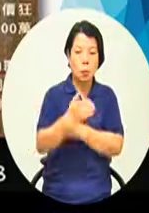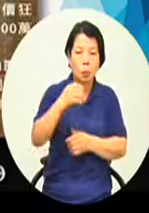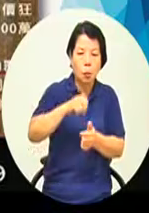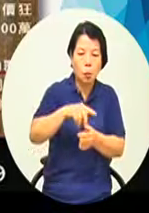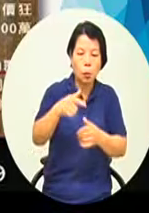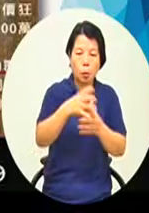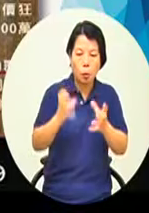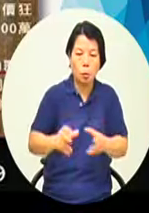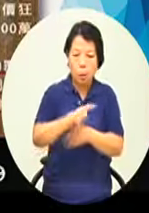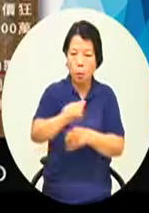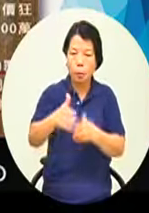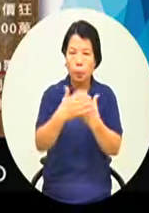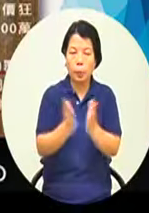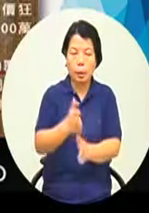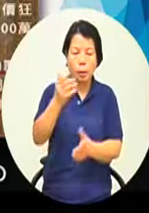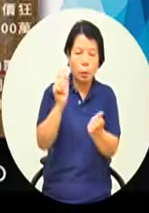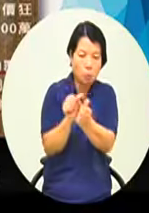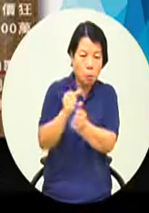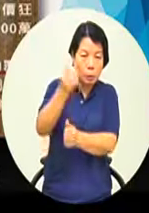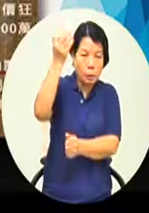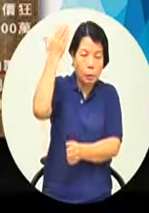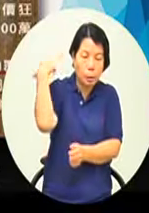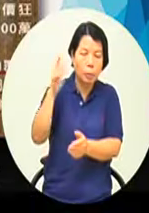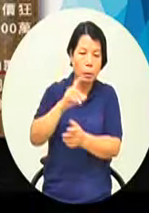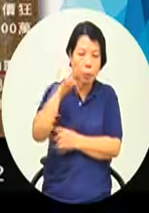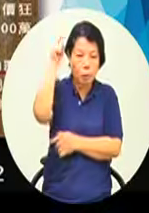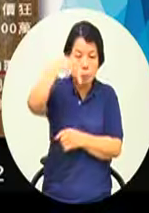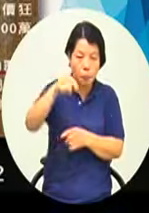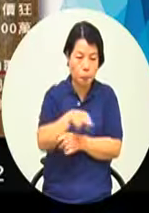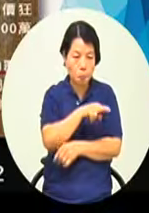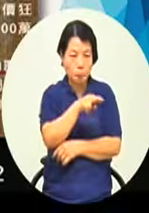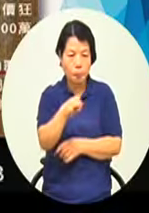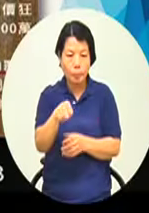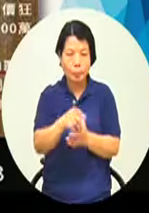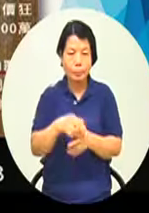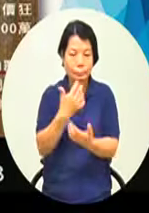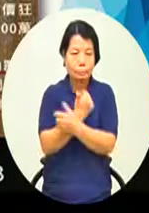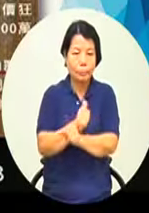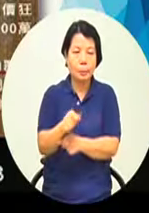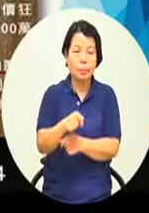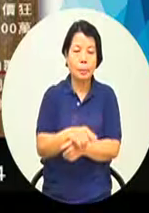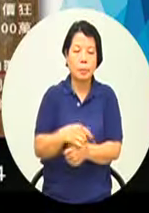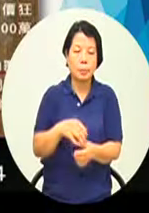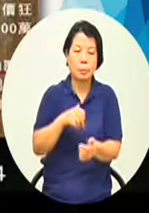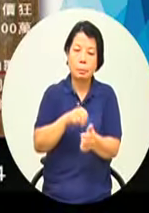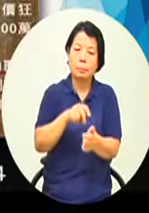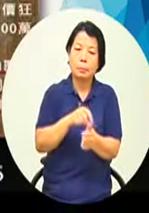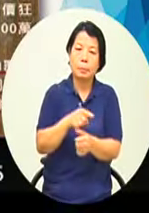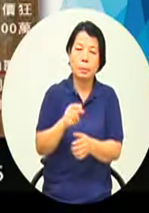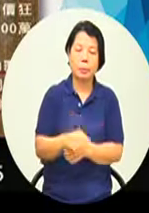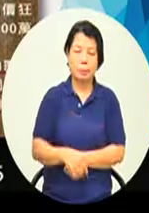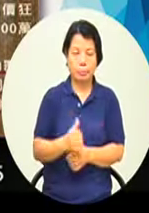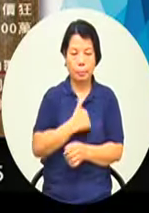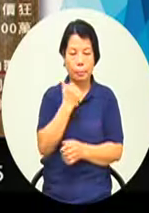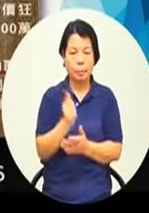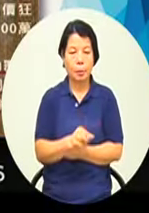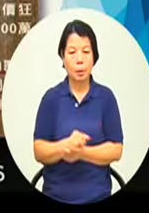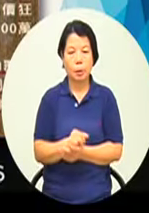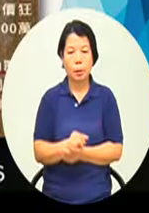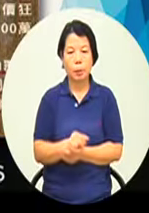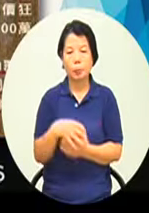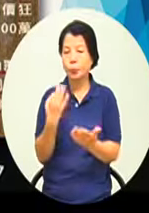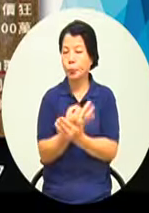备，光是靠过去眼力、过去的经验来做养殖的话，老实讲血本无